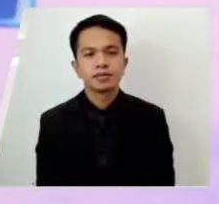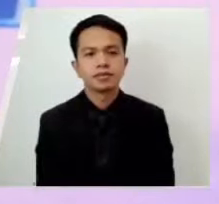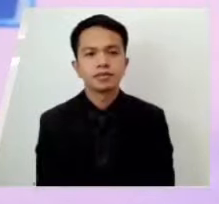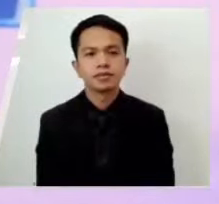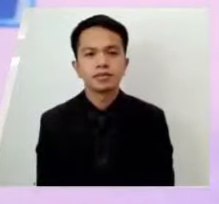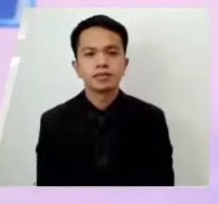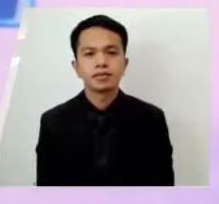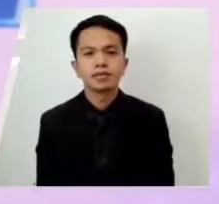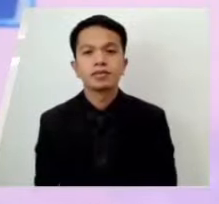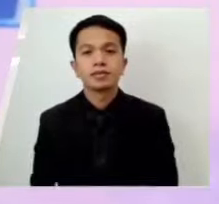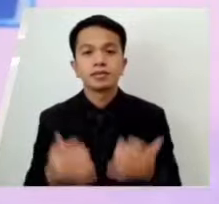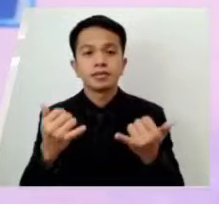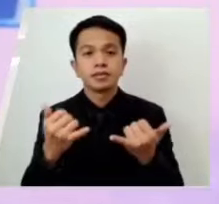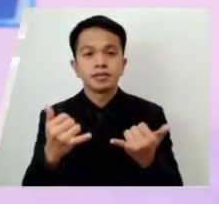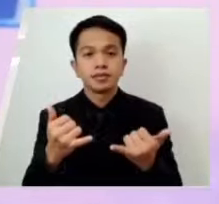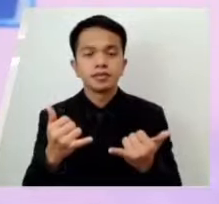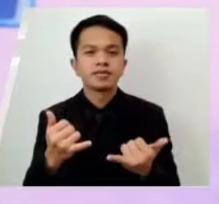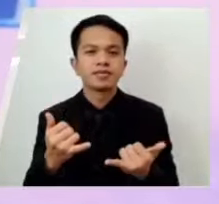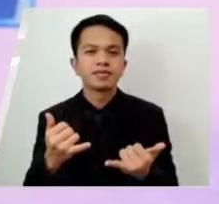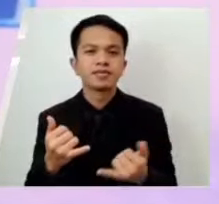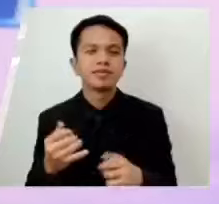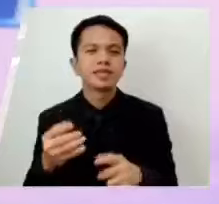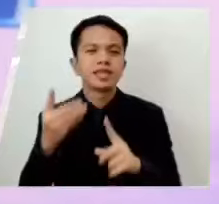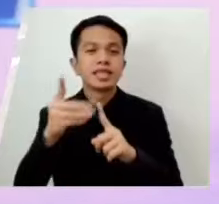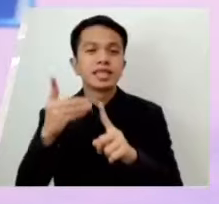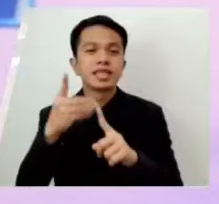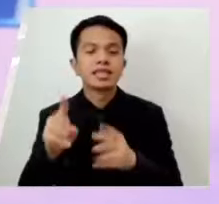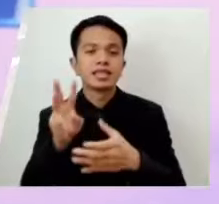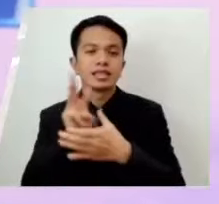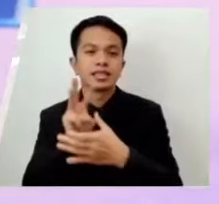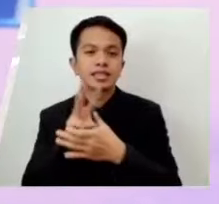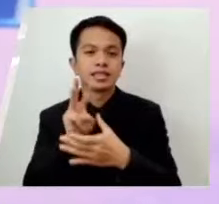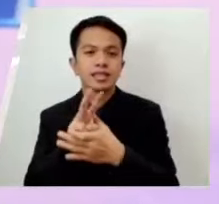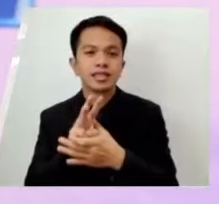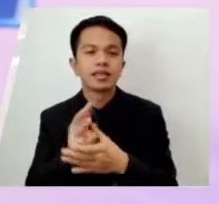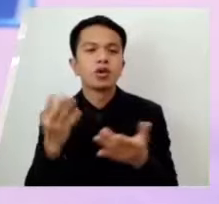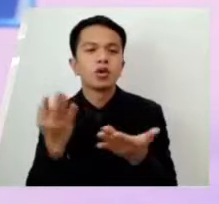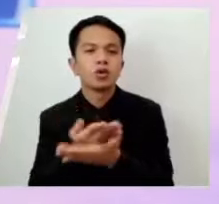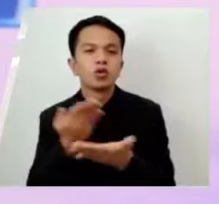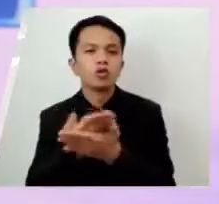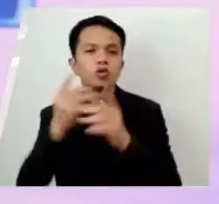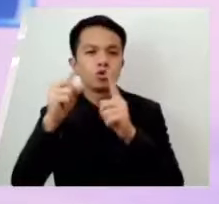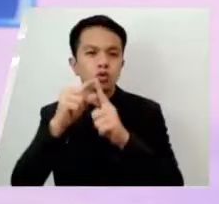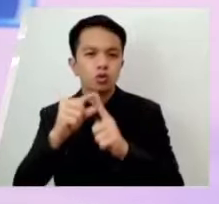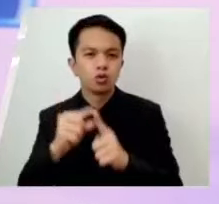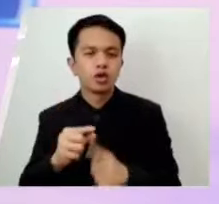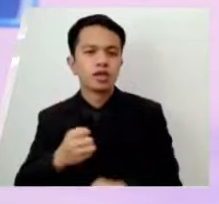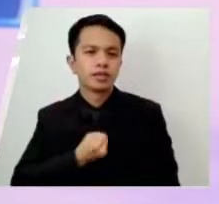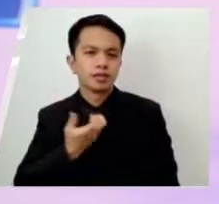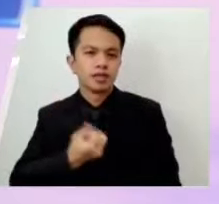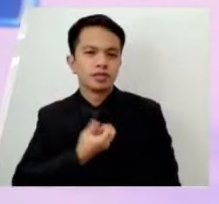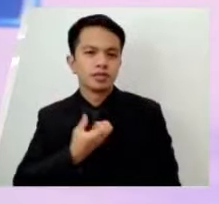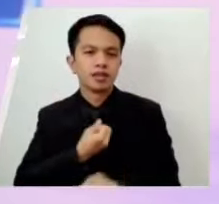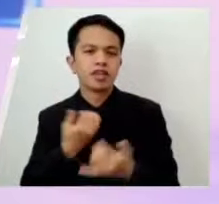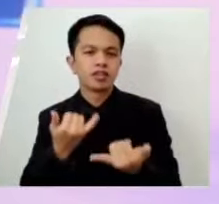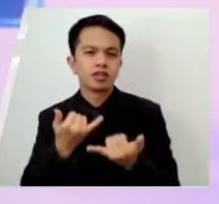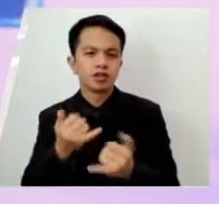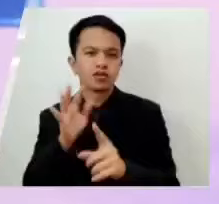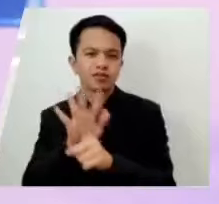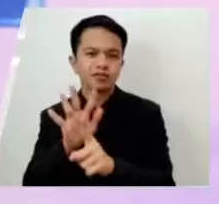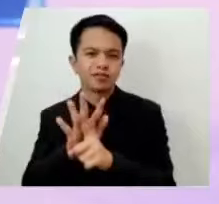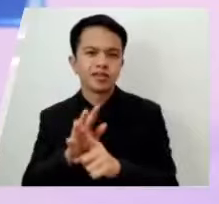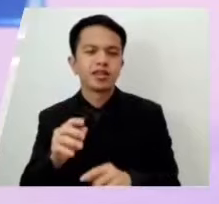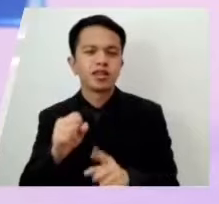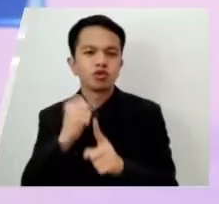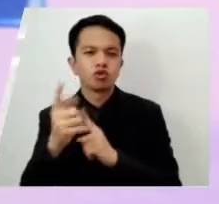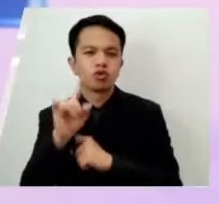Isasama sa ilulunsad na diksyonaryo ng Komisyon sa Wikang Filipino ang mga bagong salita o expression na nauuso ngayon sa social media.